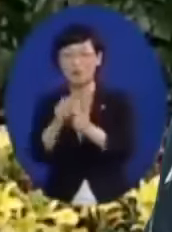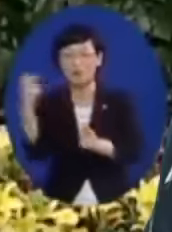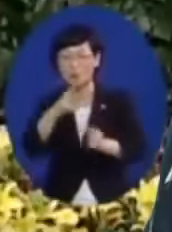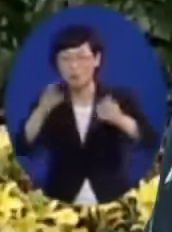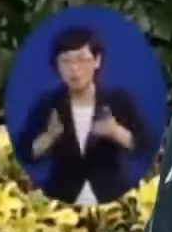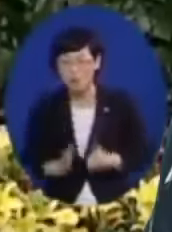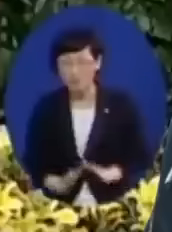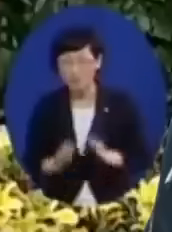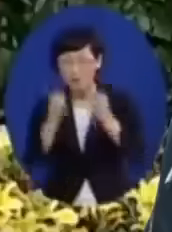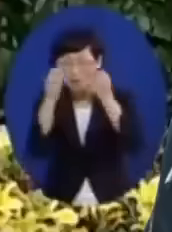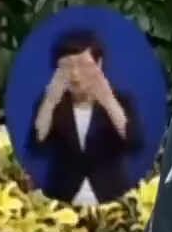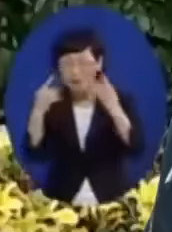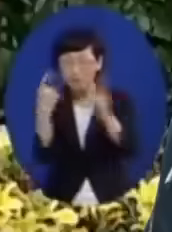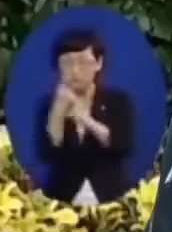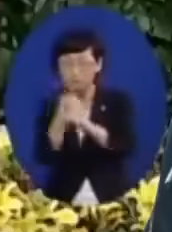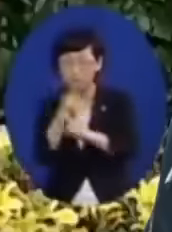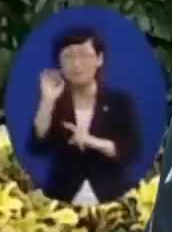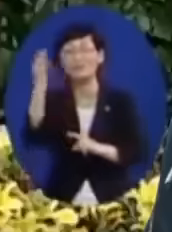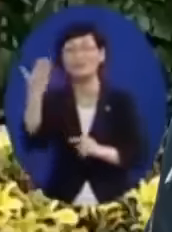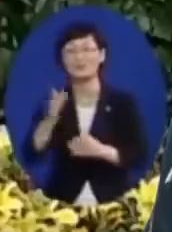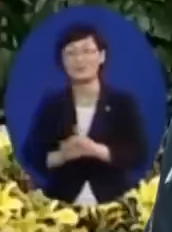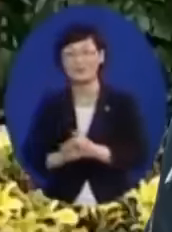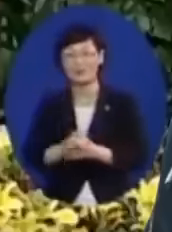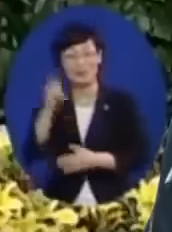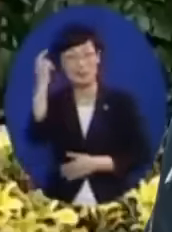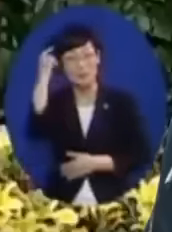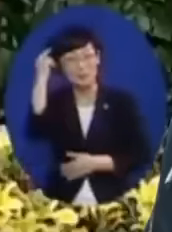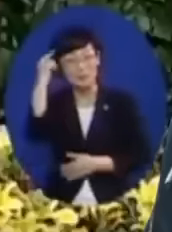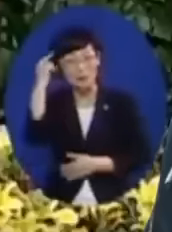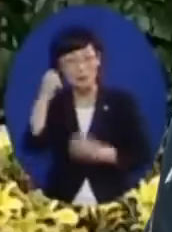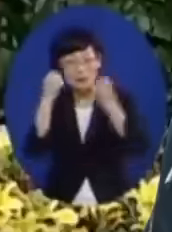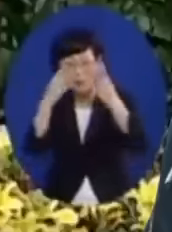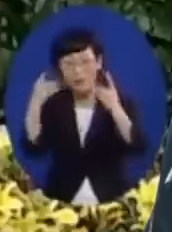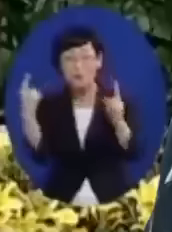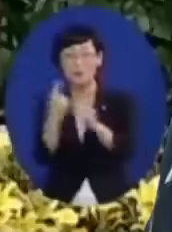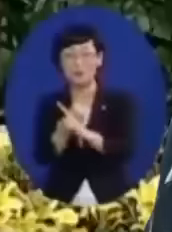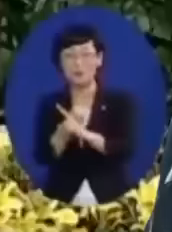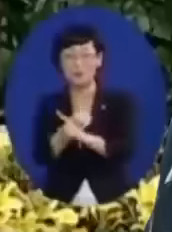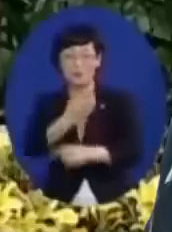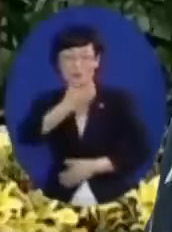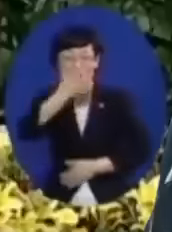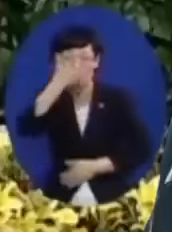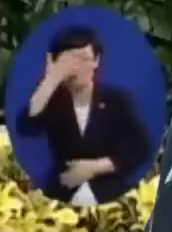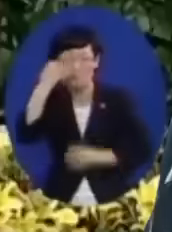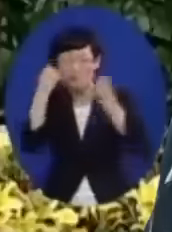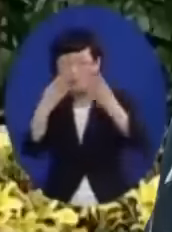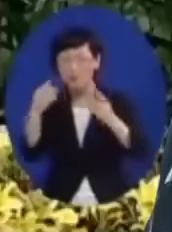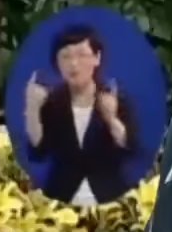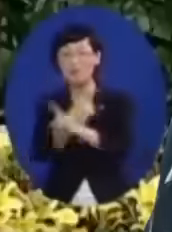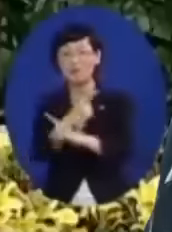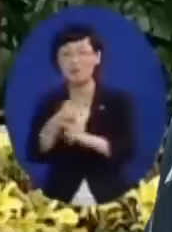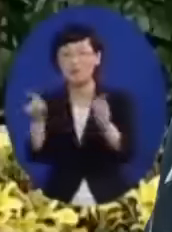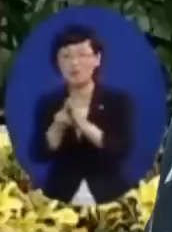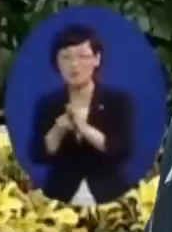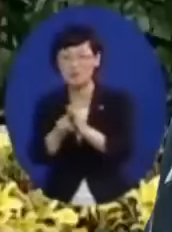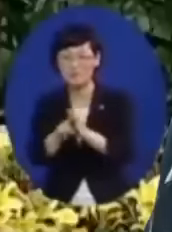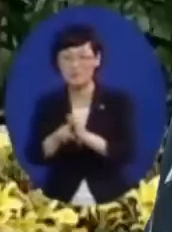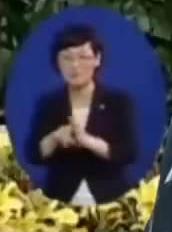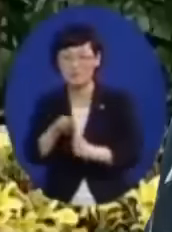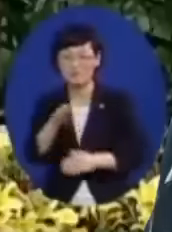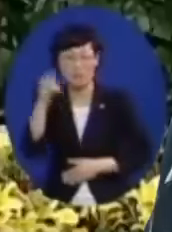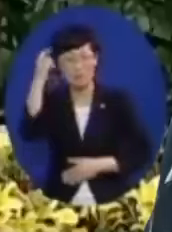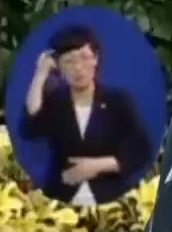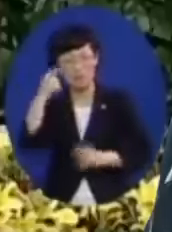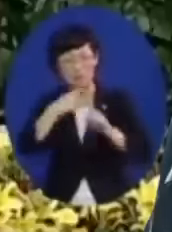되고 새로운 삶을 살게 되는 것입니다. 생각이 새로워지고 꿈이 새로워지고 믿음이 긍정적이